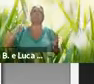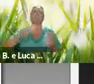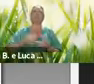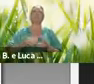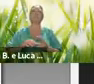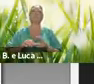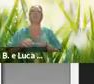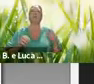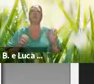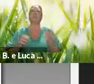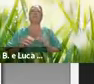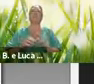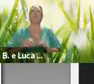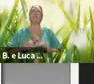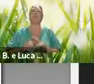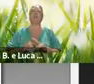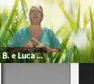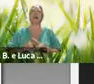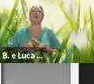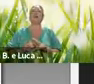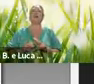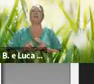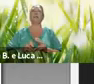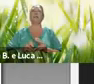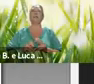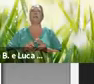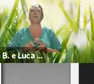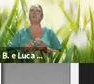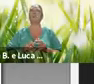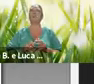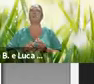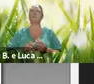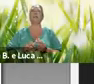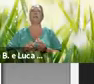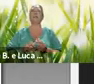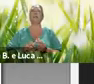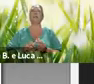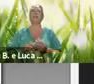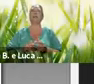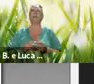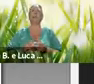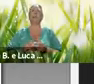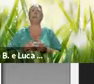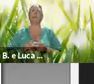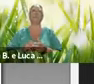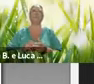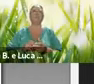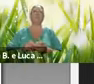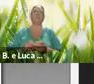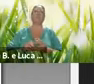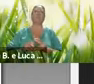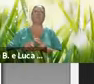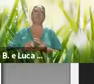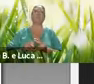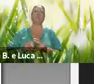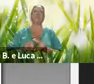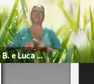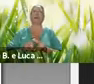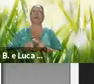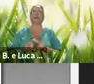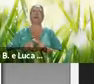no? Do nosso campo cerebrale, tanto quanto le onde magnetiche e caloriche che ci